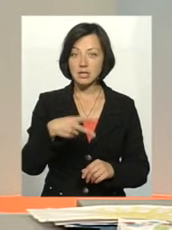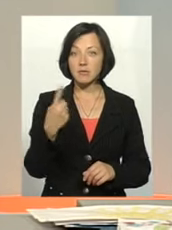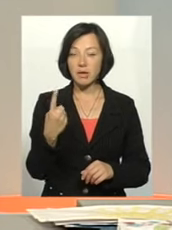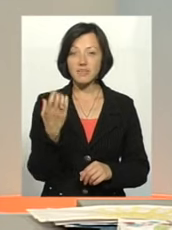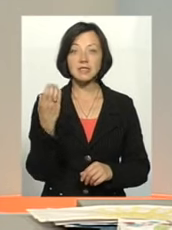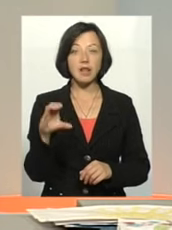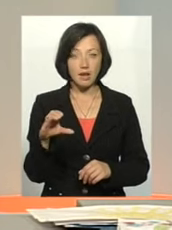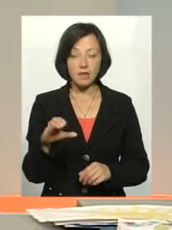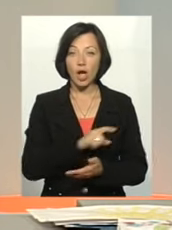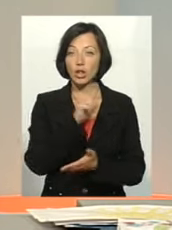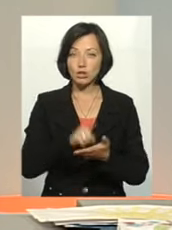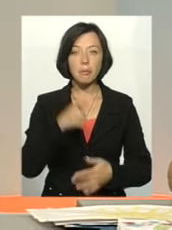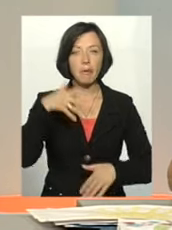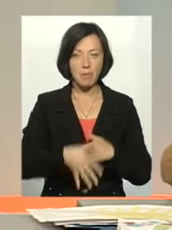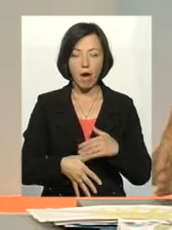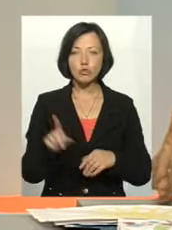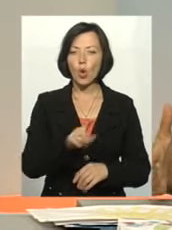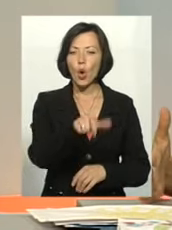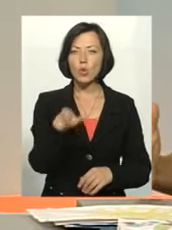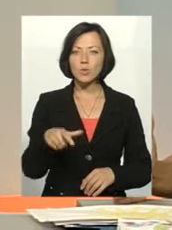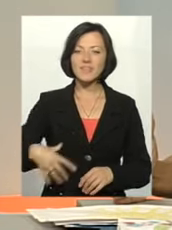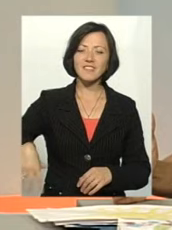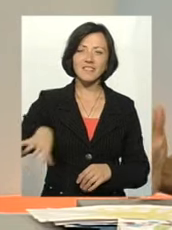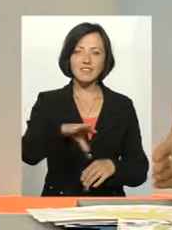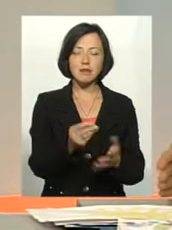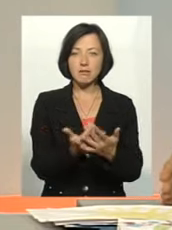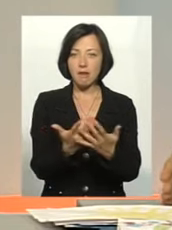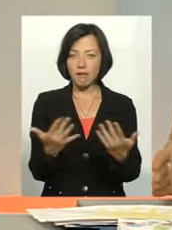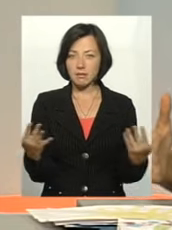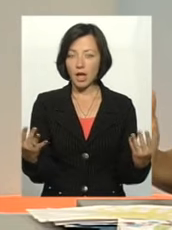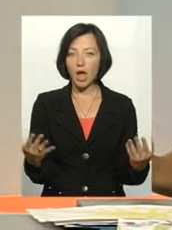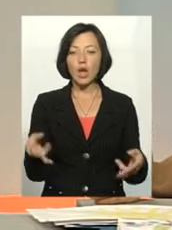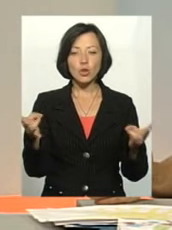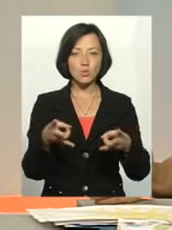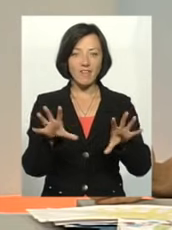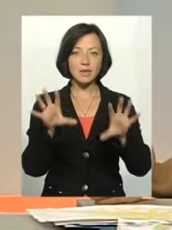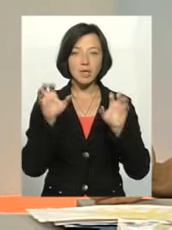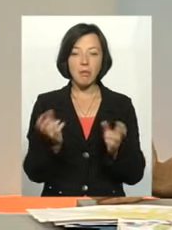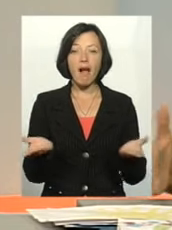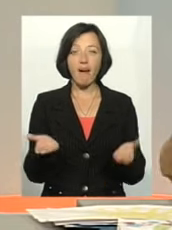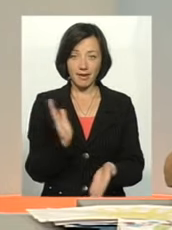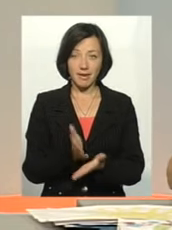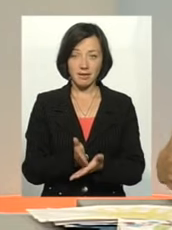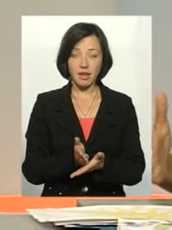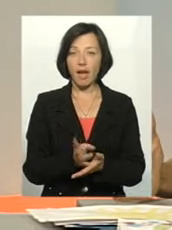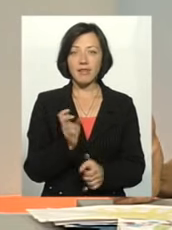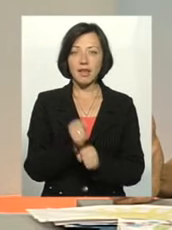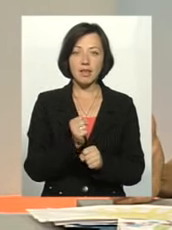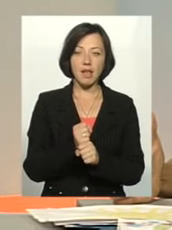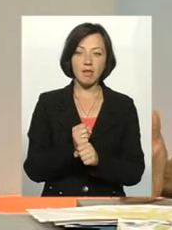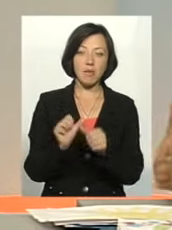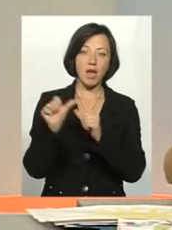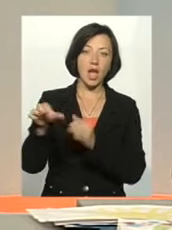21-го столетия, мы должны понимать, что люди абсолютно все разные, и нужно их воспринимать такими, какие они есть, не делать их